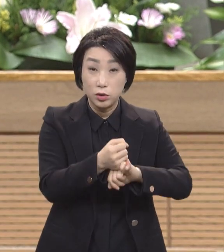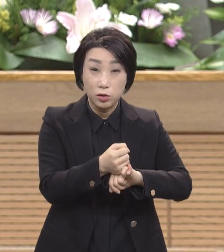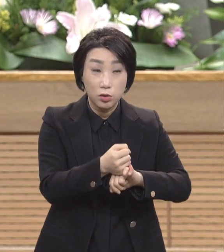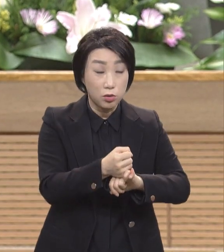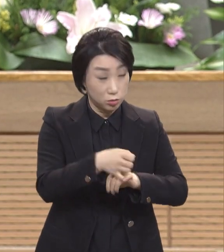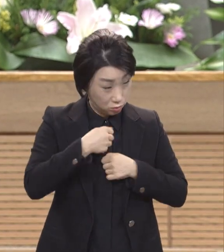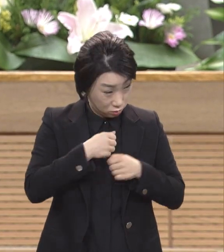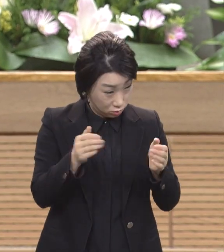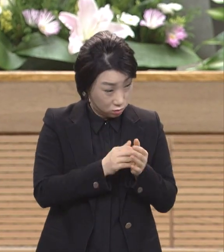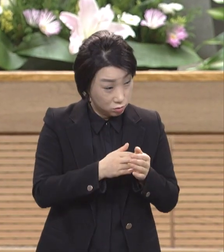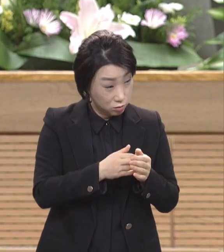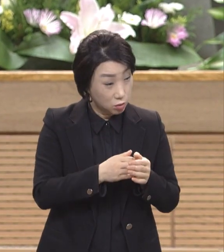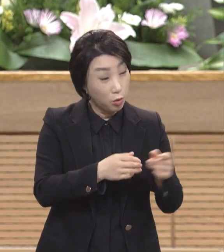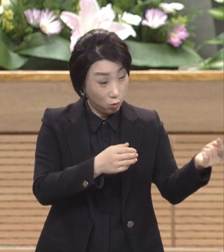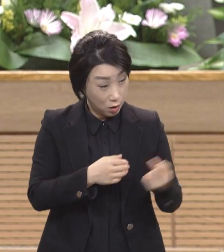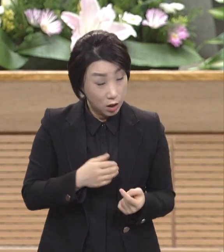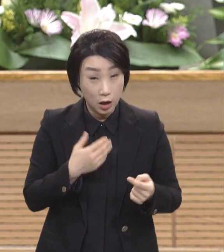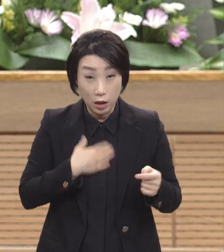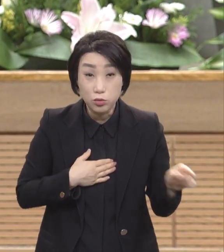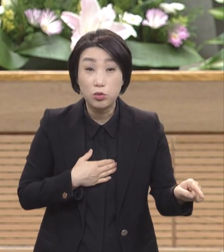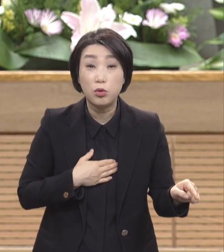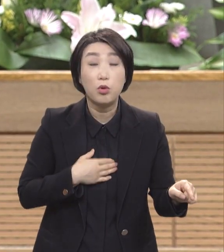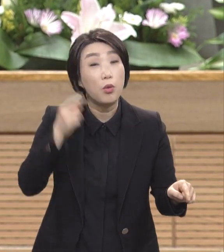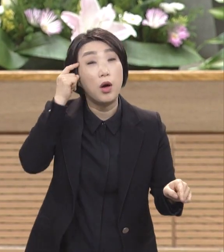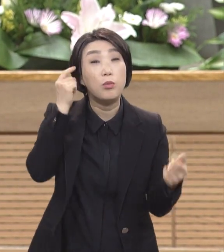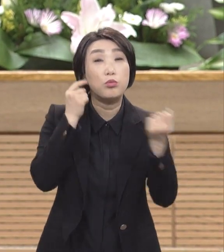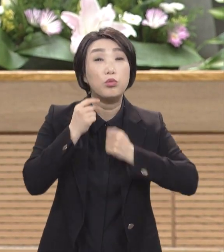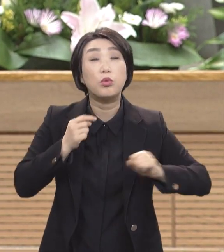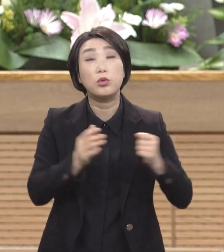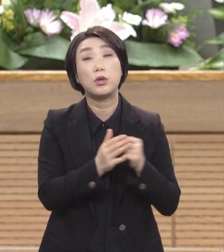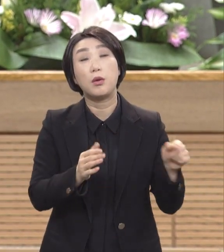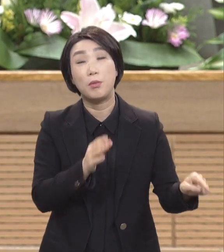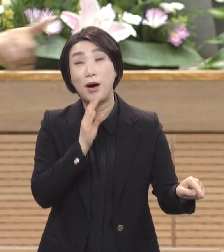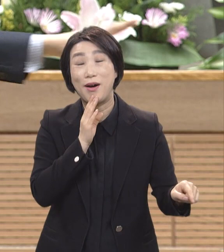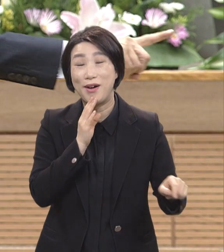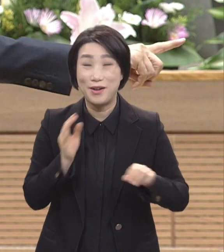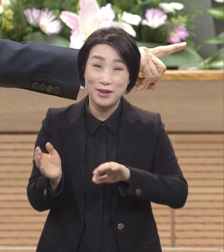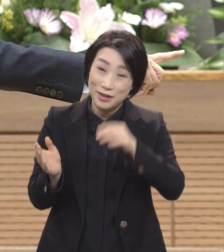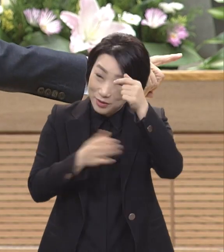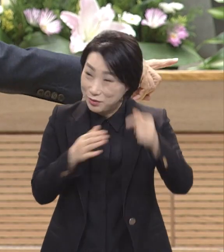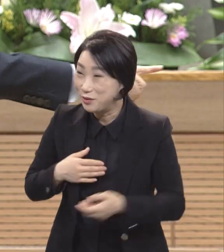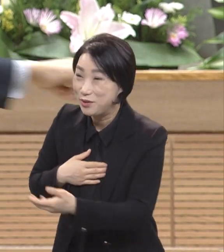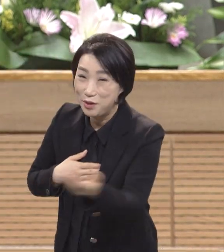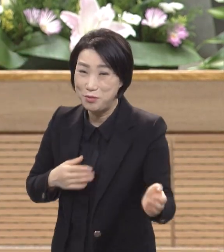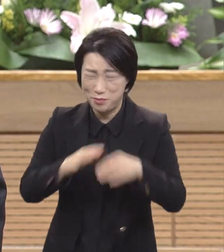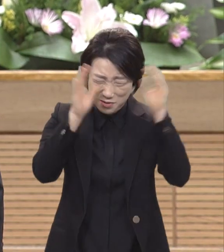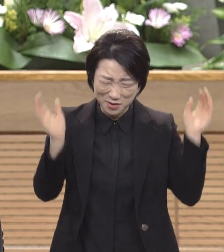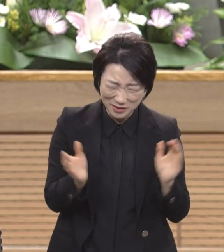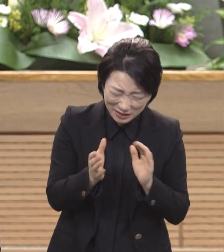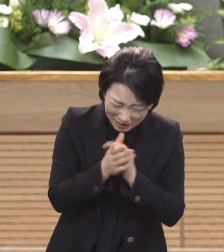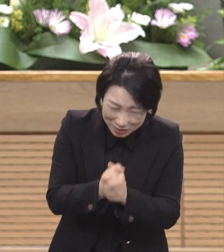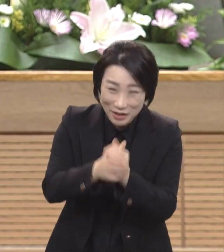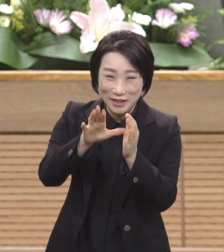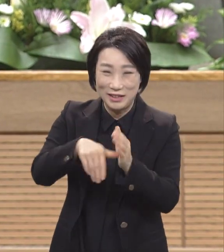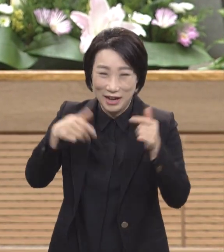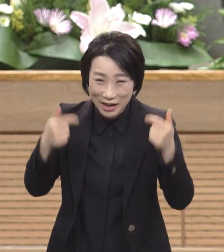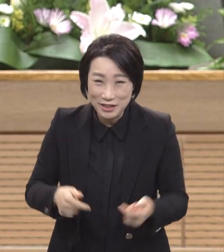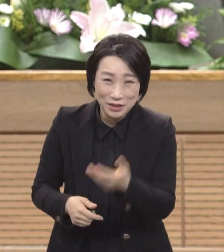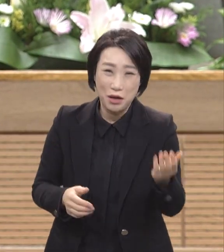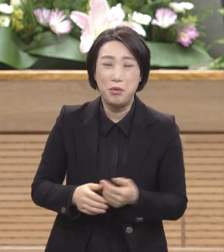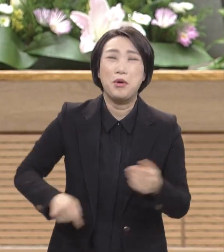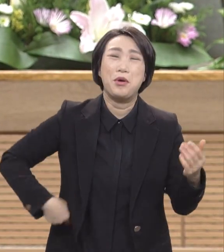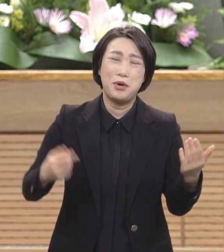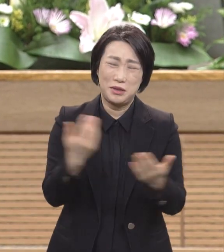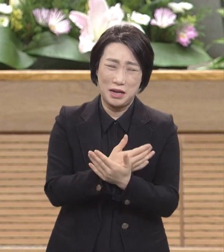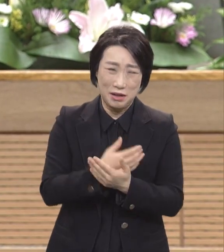약속부터. 이게 뭐냐? 불순종이요. 그래서 우리 전교인에게 기도할 때 회개할